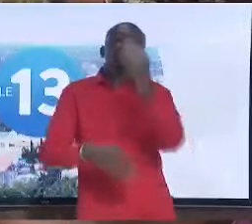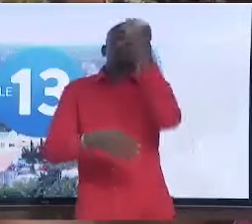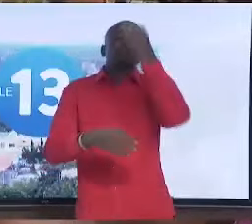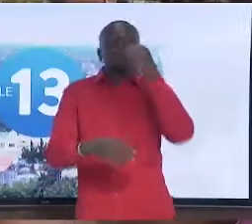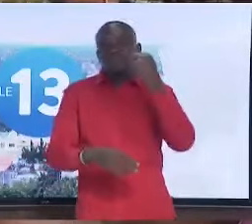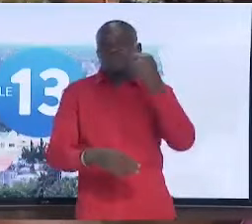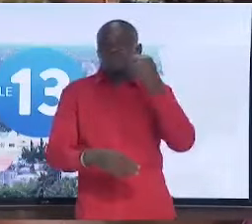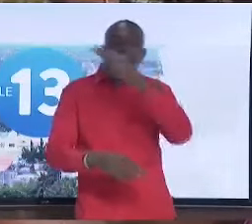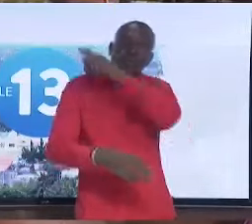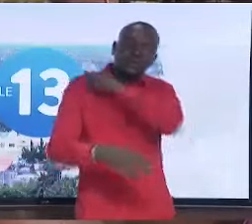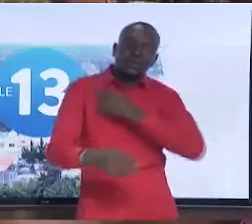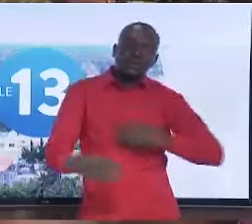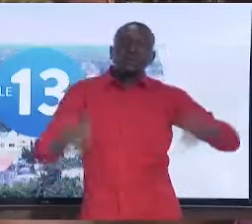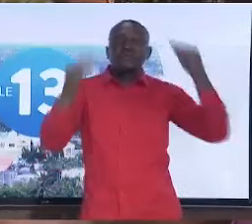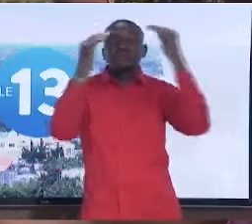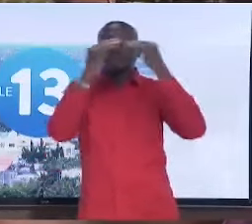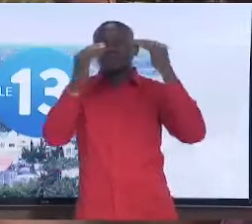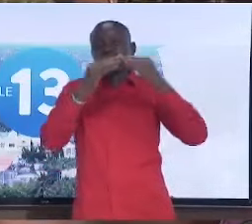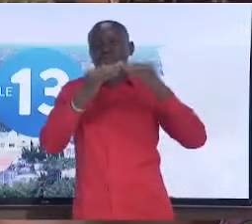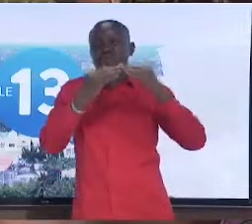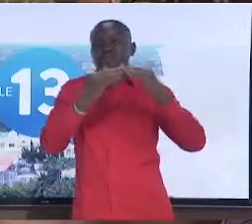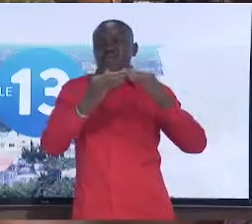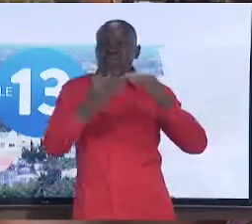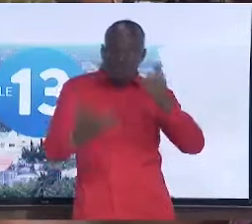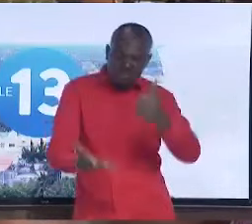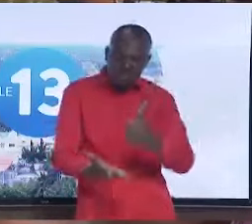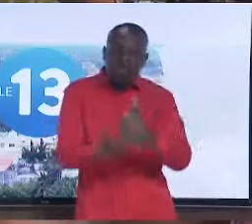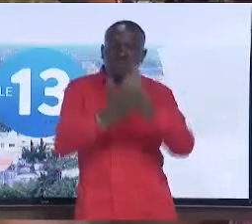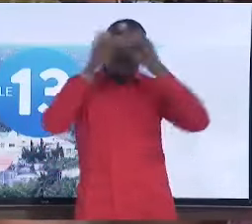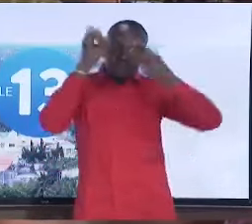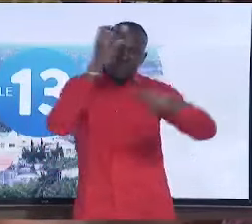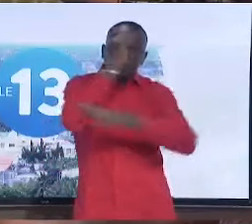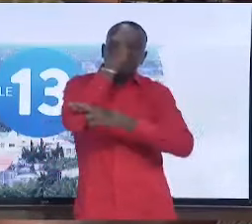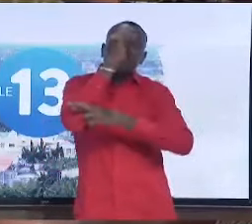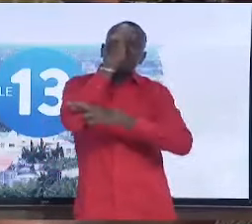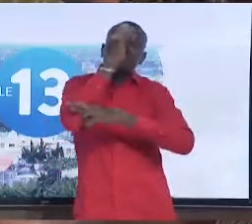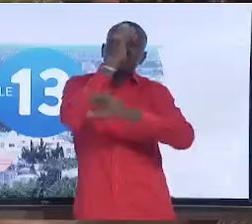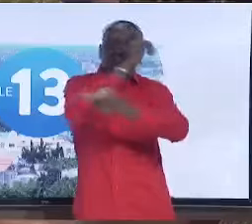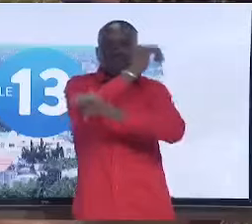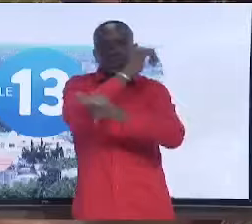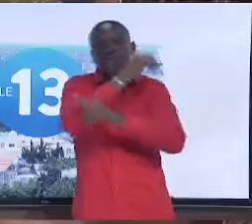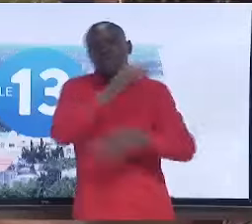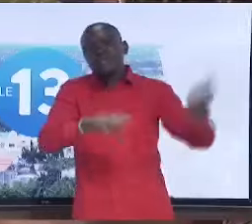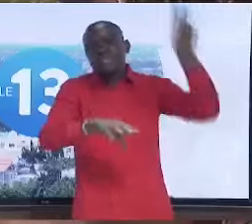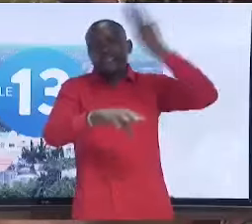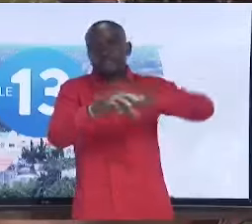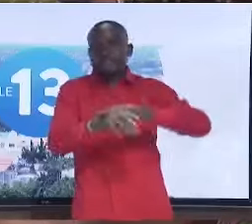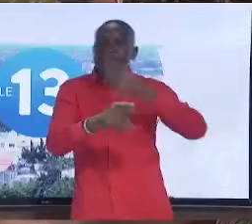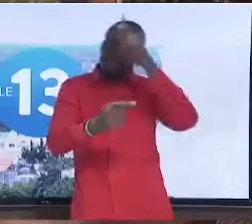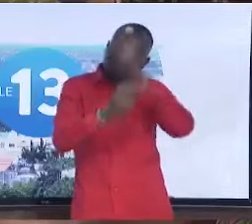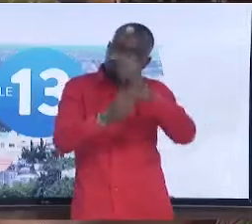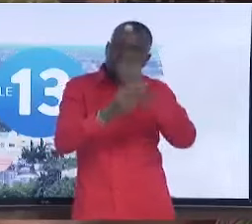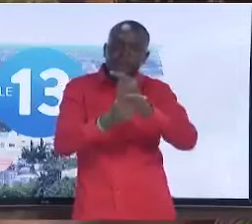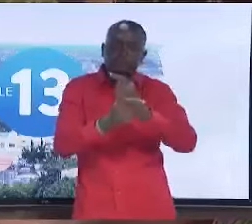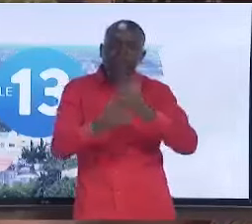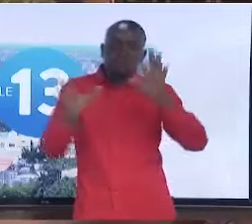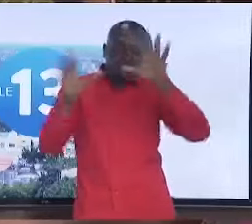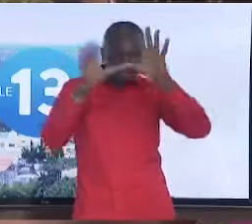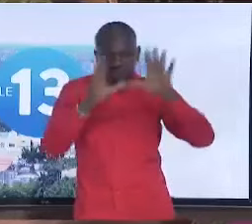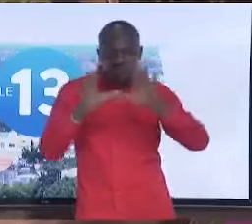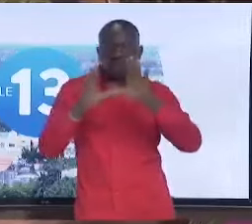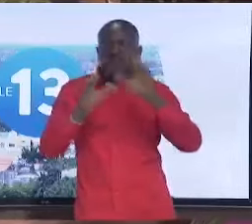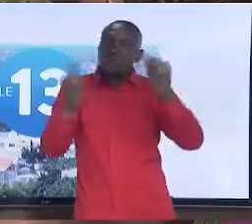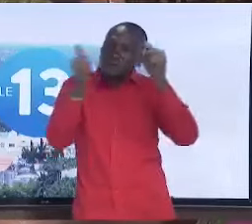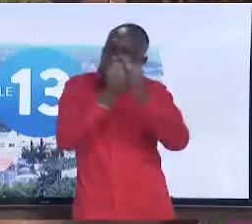et également en appuyant plusieurs régions du pays pour mettre en œuvre cette activité-là en collaboration avec